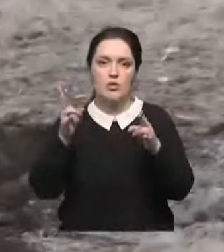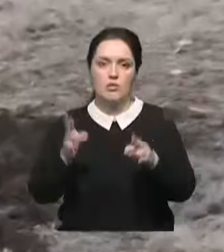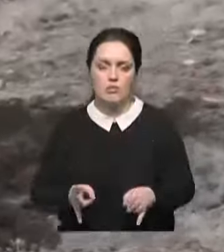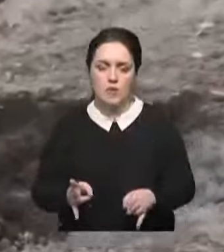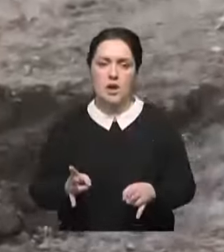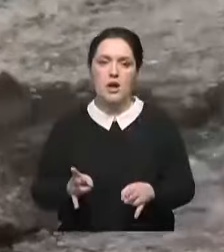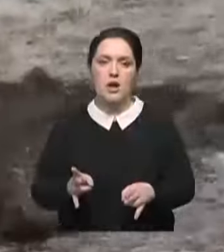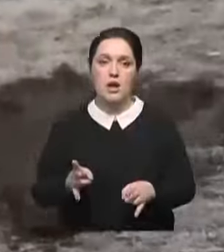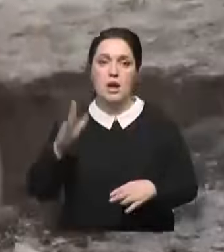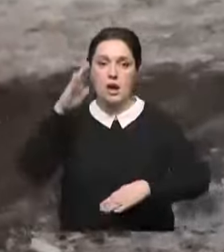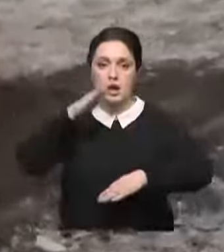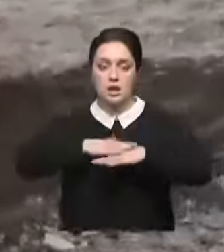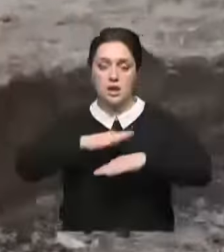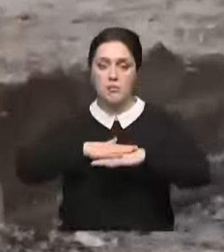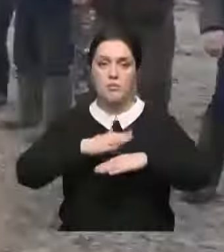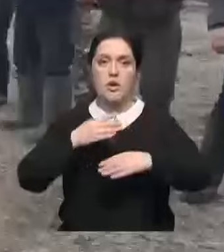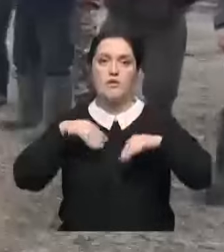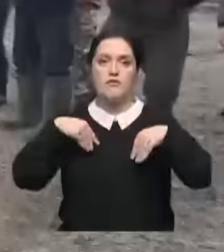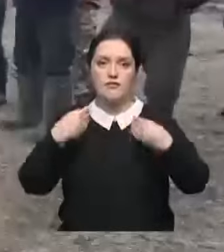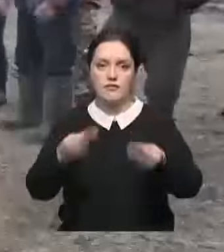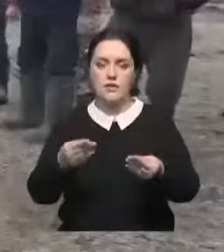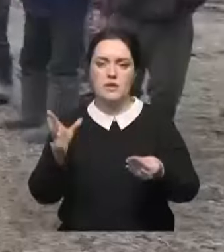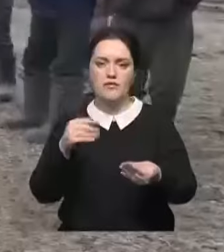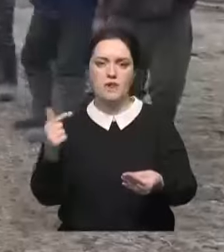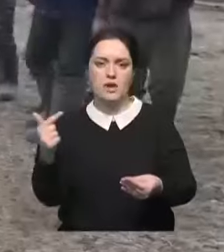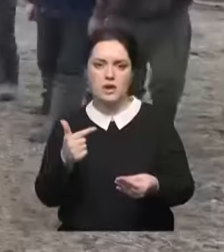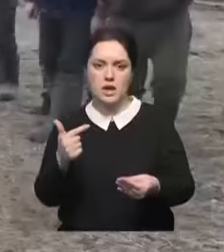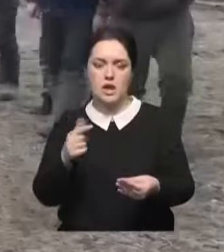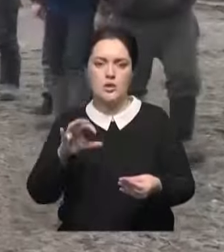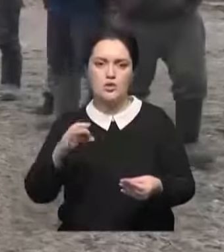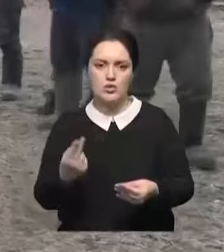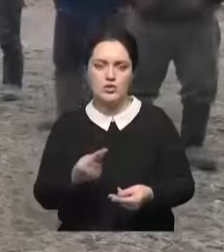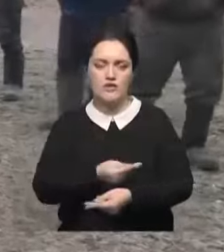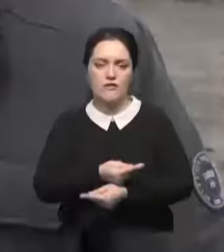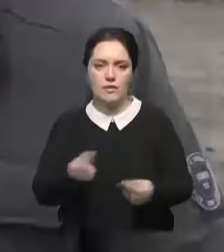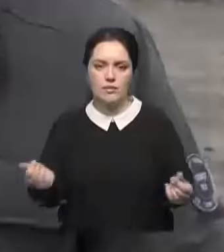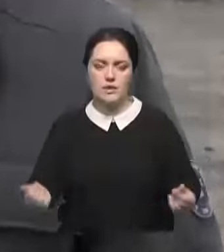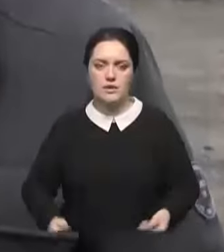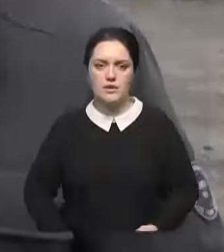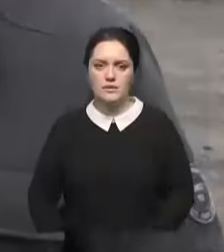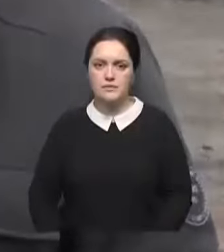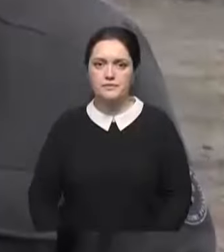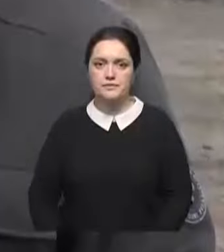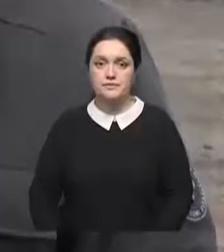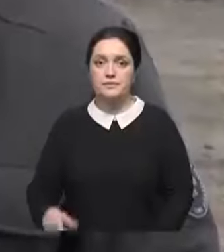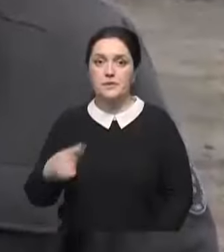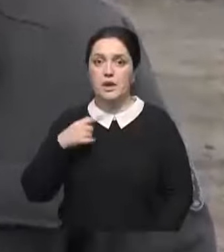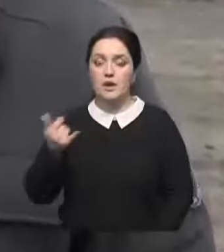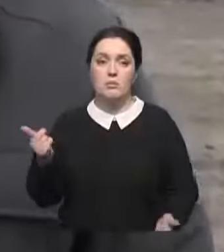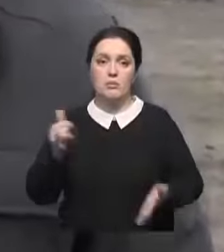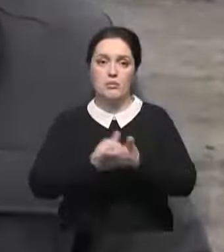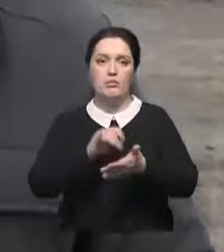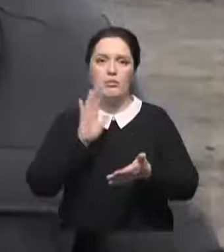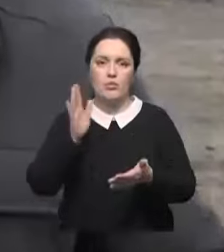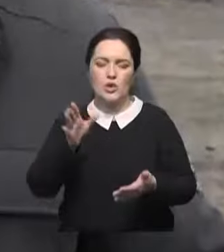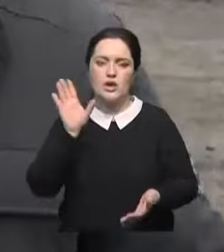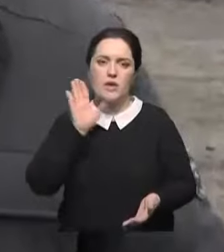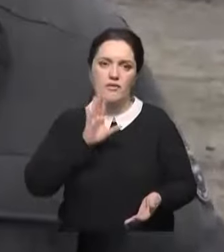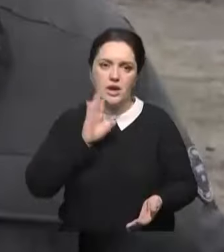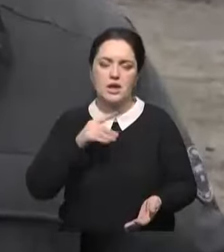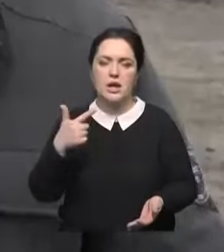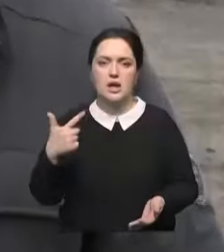объектов. Акимат, в свою очередь, выдаст все гарантированные социальные выплаты. Мы сами подключаем коммуникацию, мы уже передаем